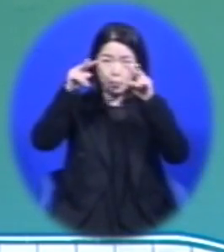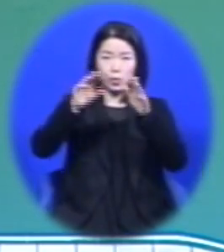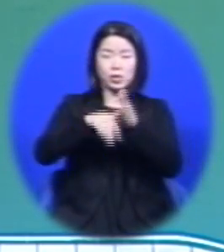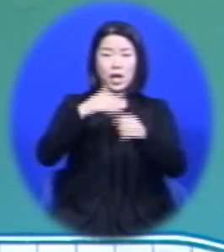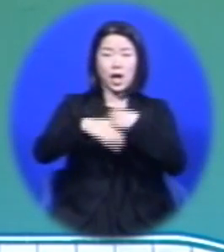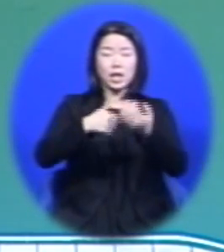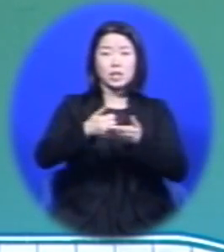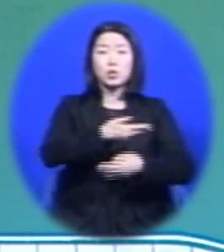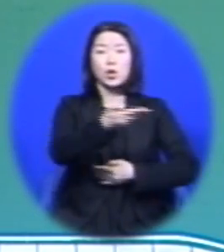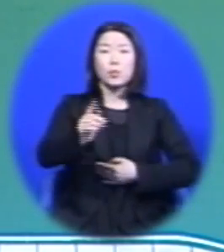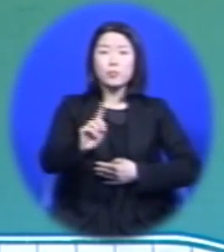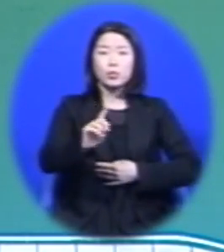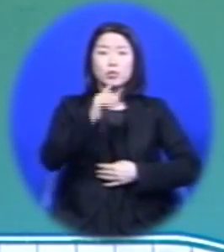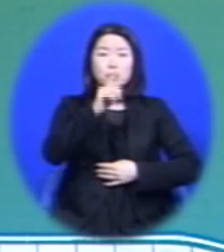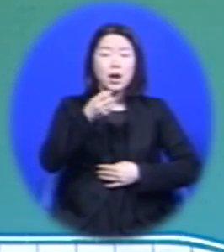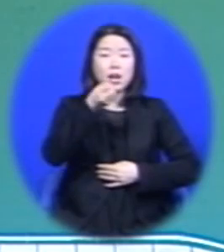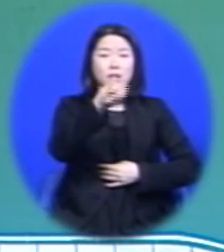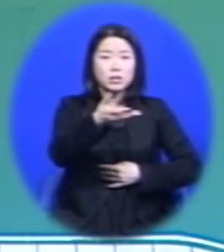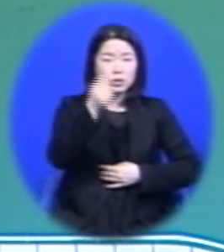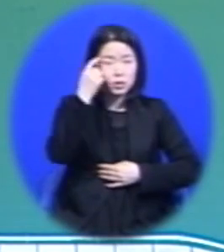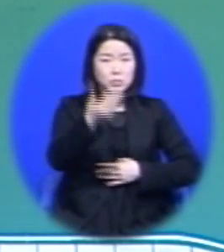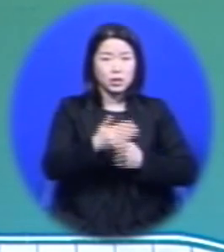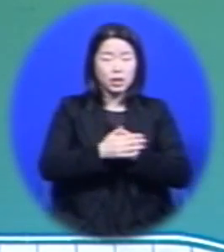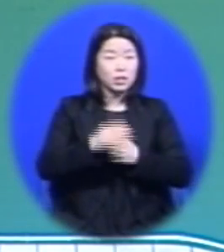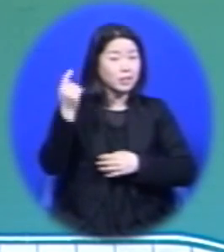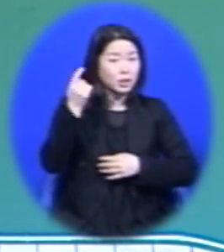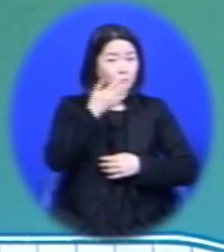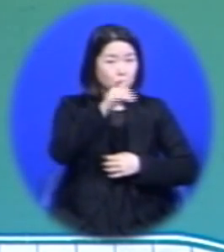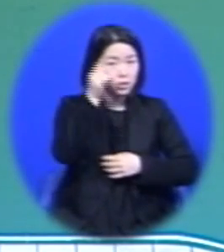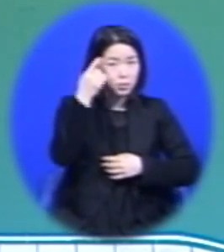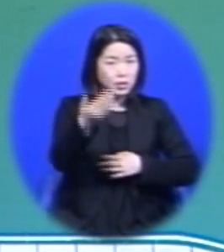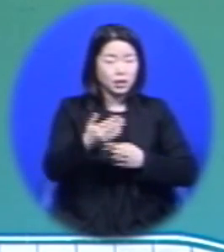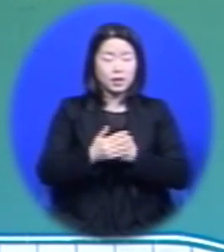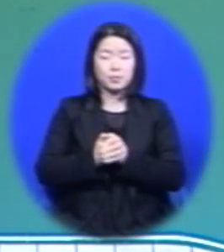하나님이 여러분에게 뭐라고 말씀하십니까? 그것을 들으십니까?